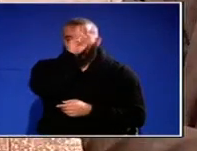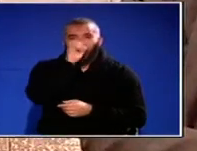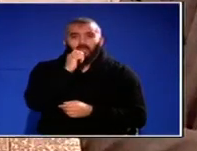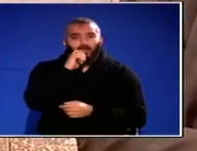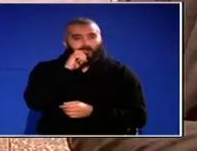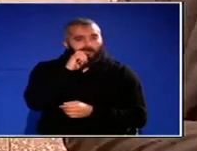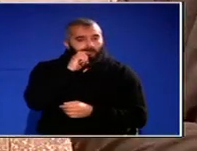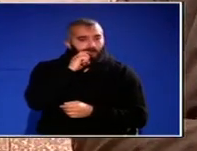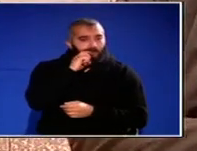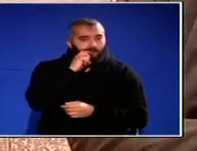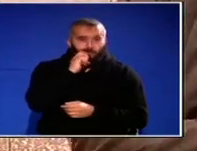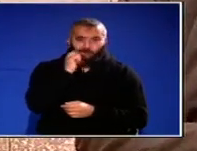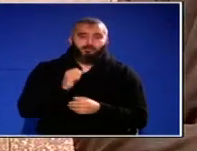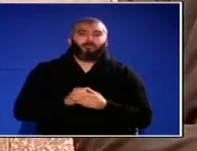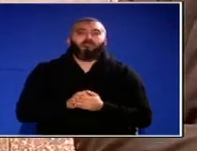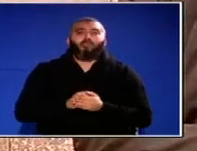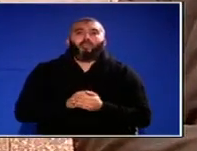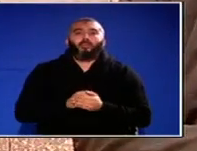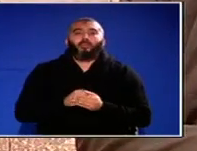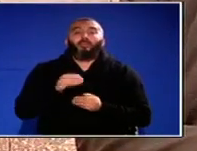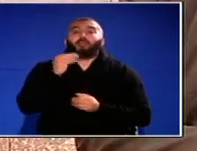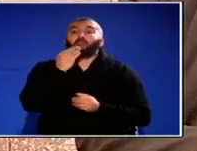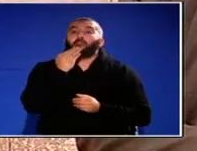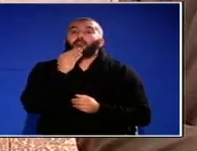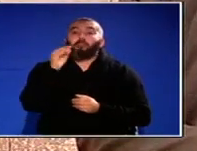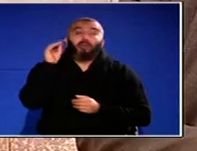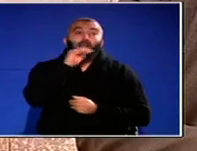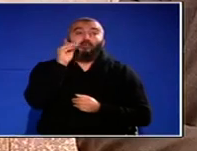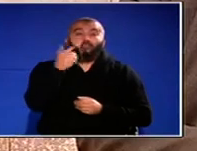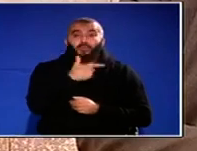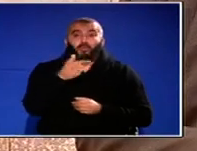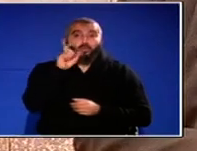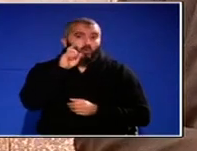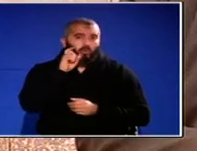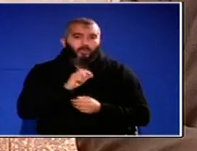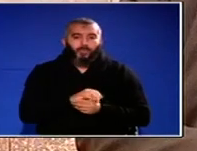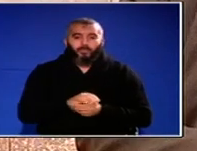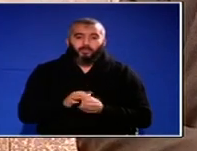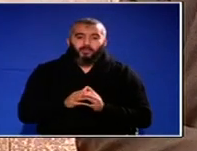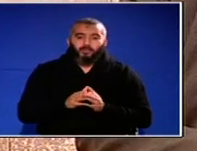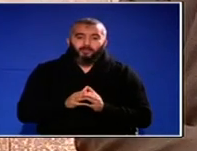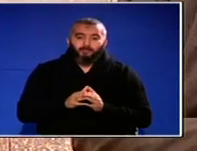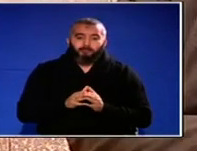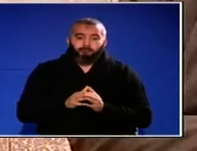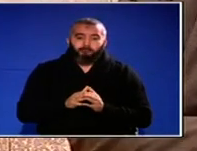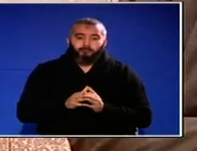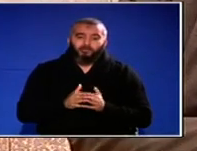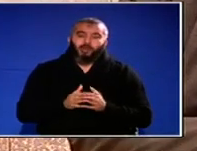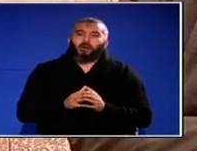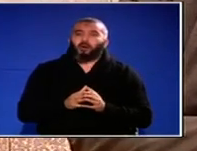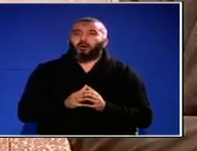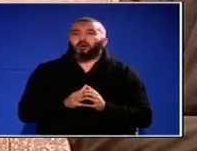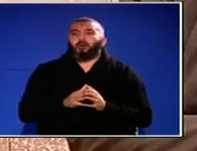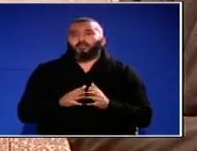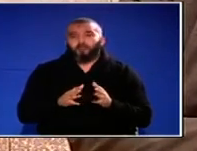أولادنا جميعا. بارك الله فيكم وأحسن الله إليكم. خليني سيد أحمد في تقريبا الست دقائق